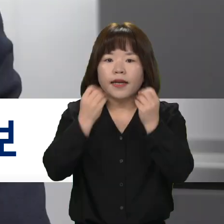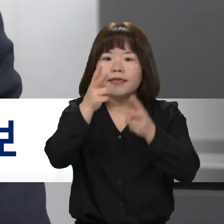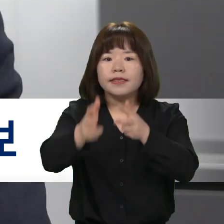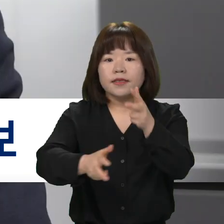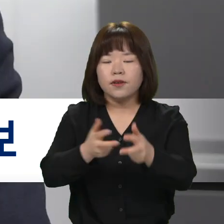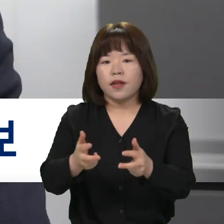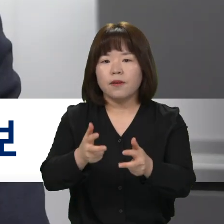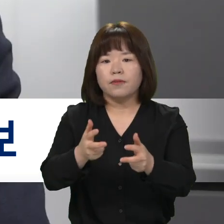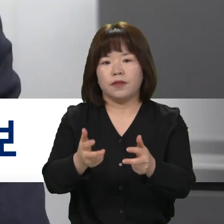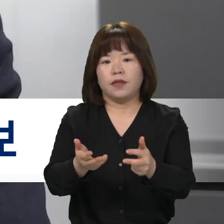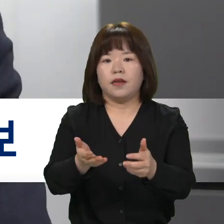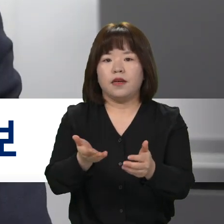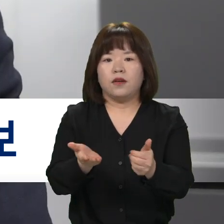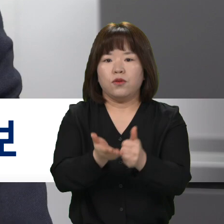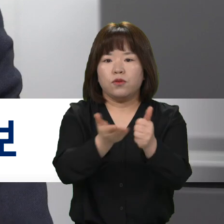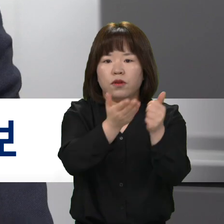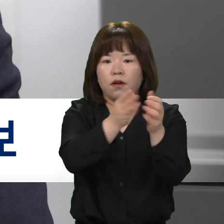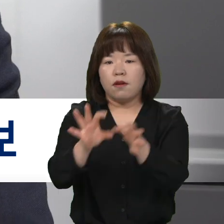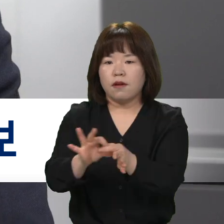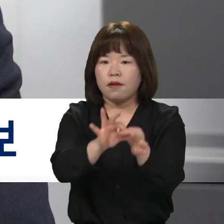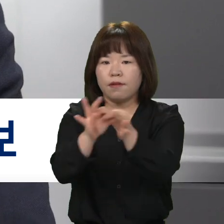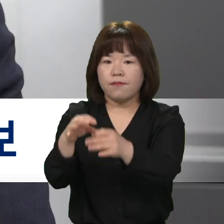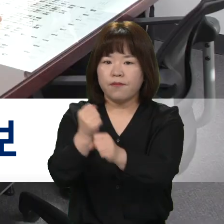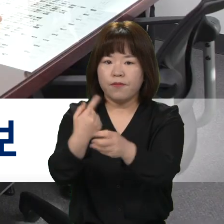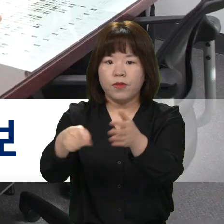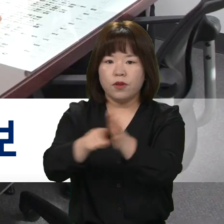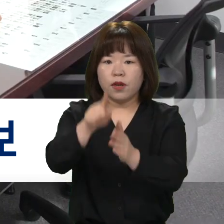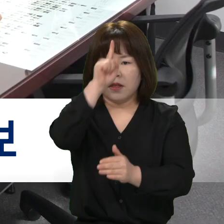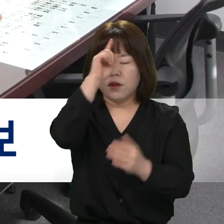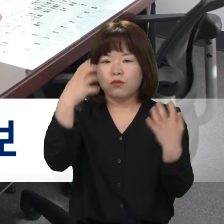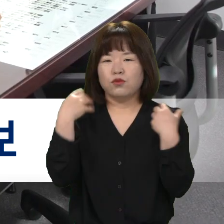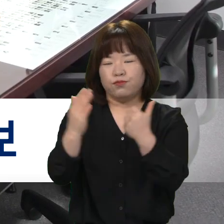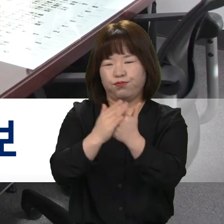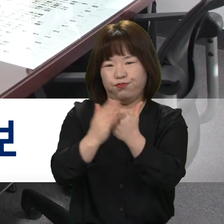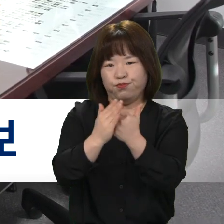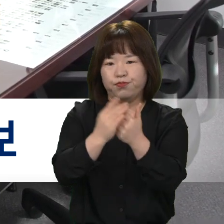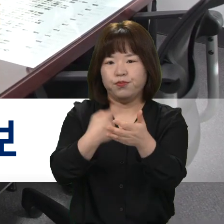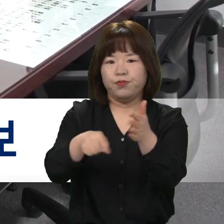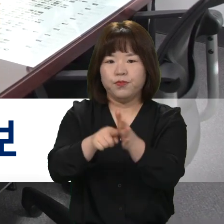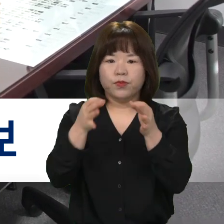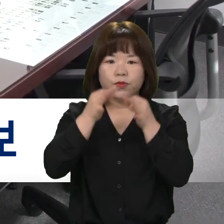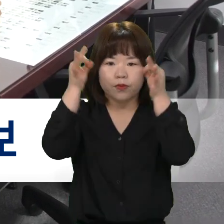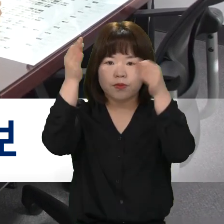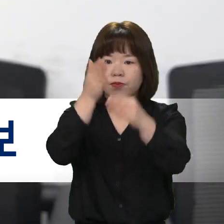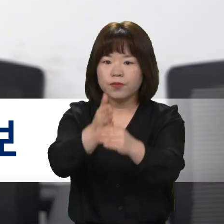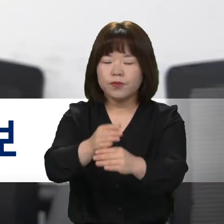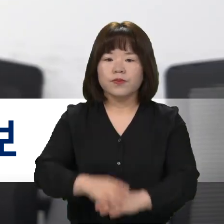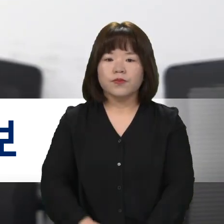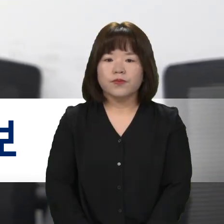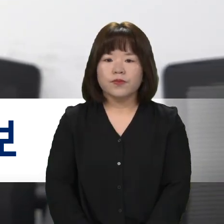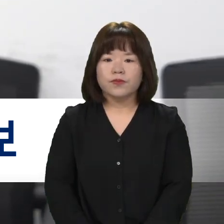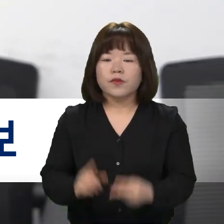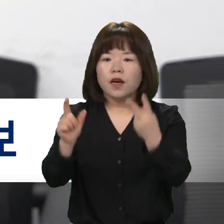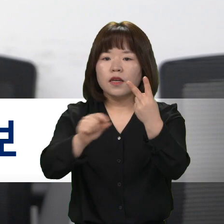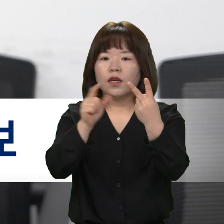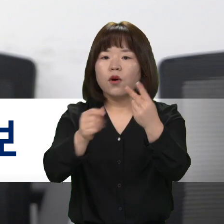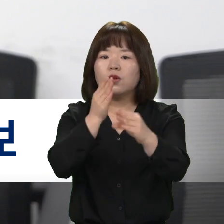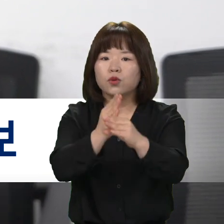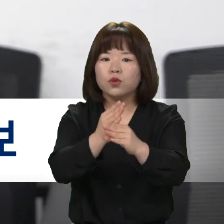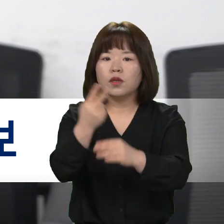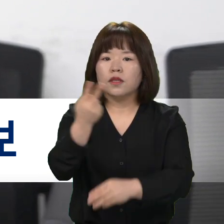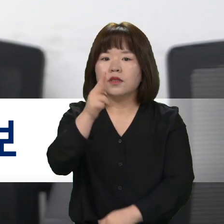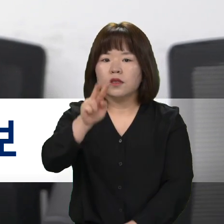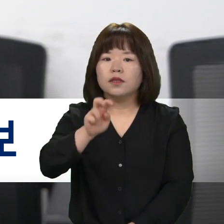신은 신성장 산업 육성 및 인프라 조성을 위해 중앙부처의 지원을 이끌어내는데 최선을 다하고 있습니다 이에 2월